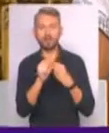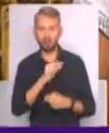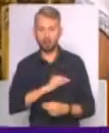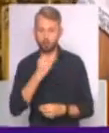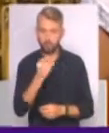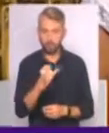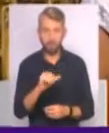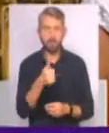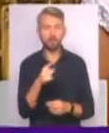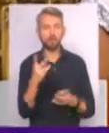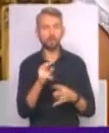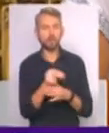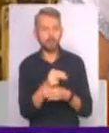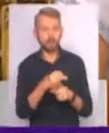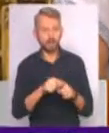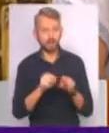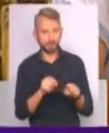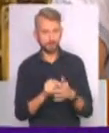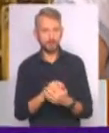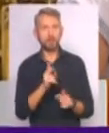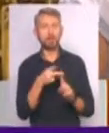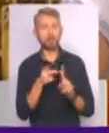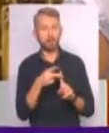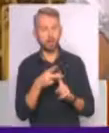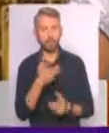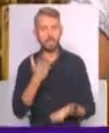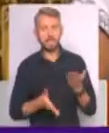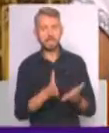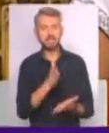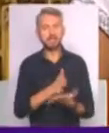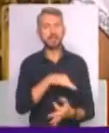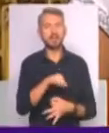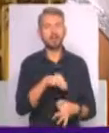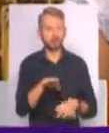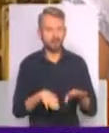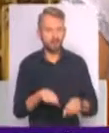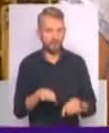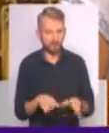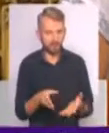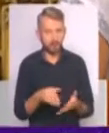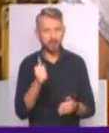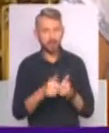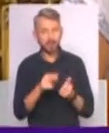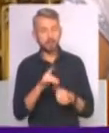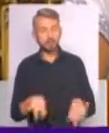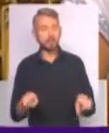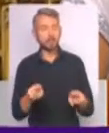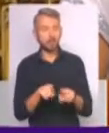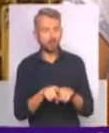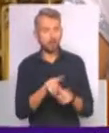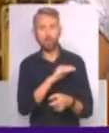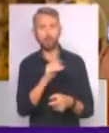перше, що треба коректувати, це цей момент. Второй момент. Если есть лишний вес, часто при таком